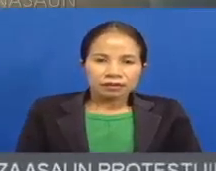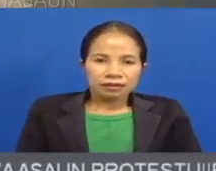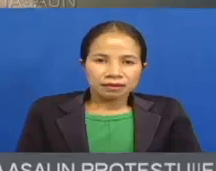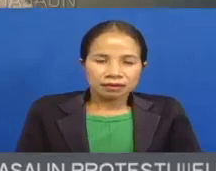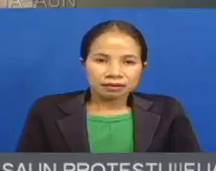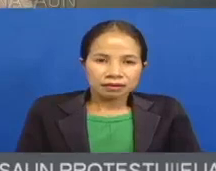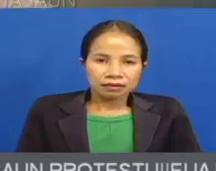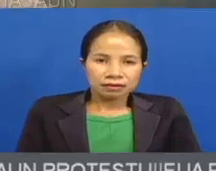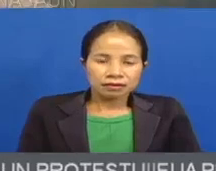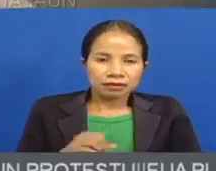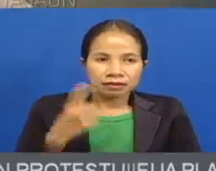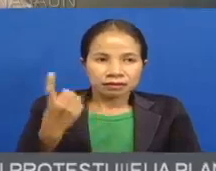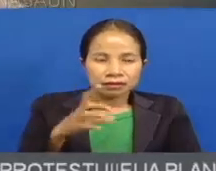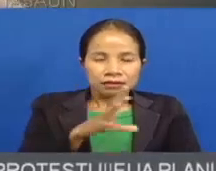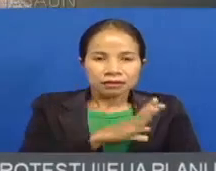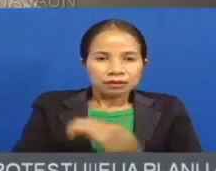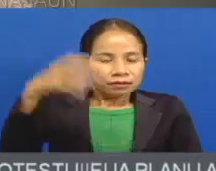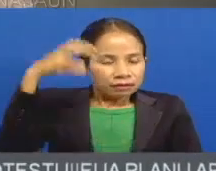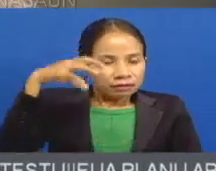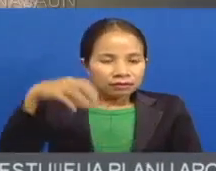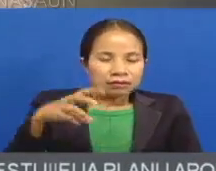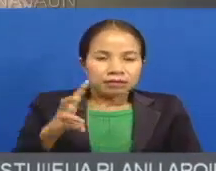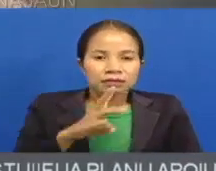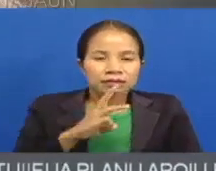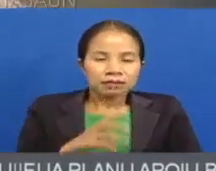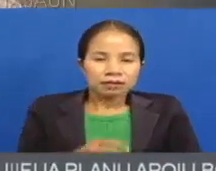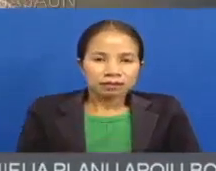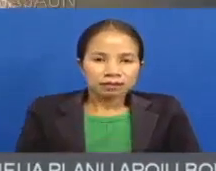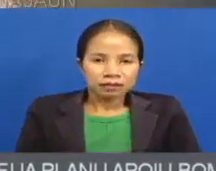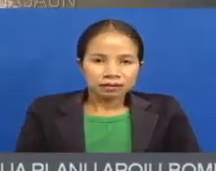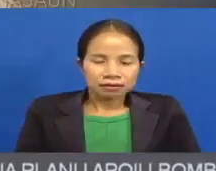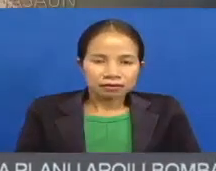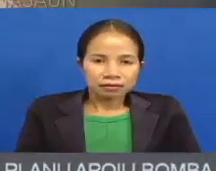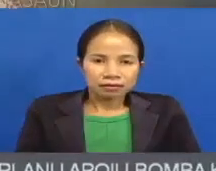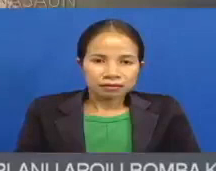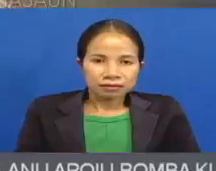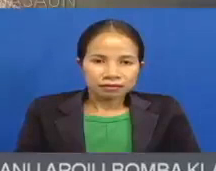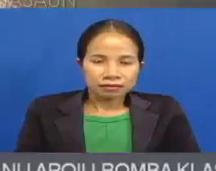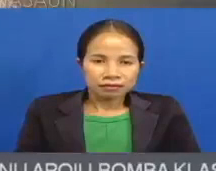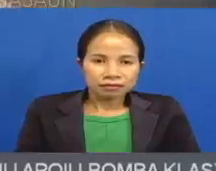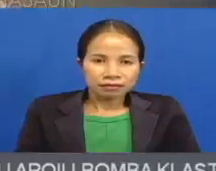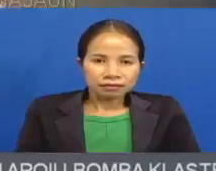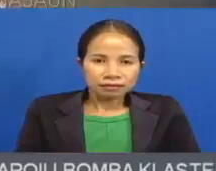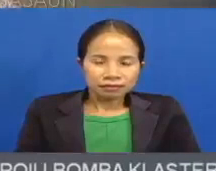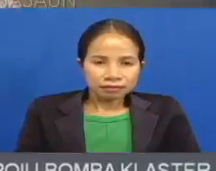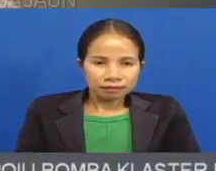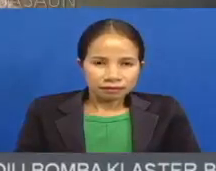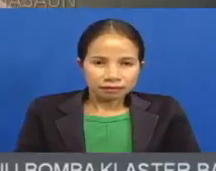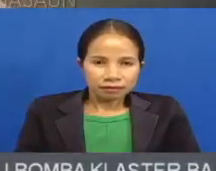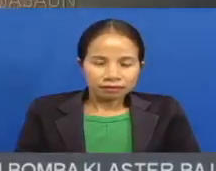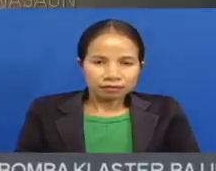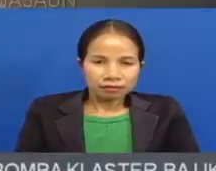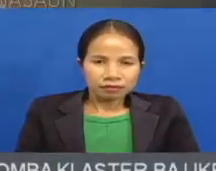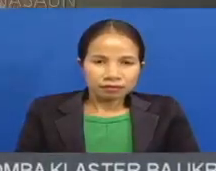to. Se reino que o dambé. Ya 2 ton hektar dan sana 2 ton dia rasa 4 ton